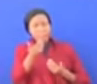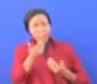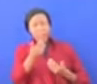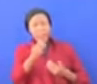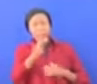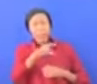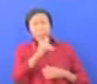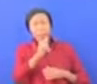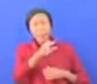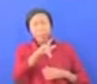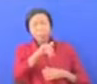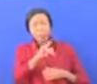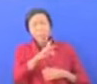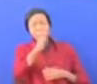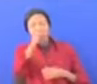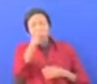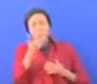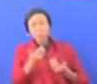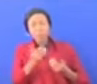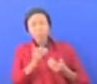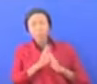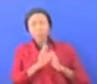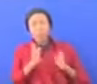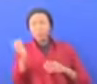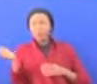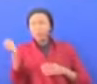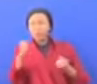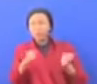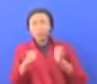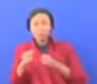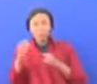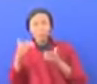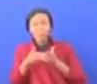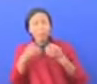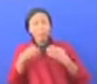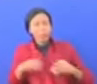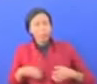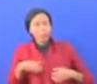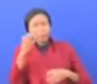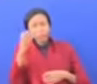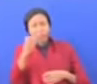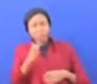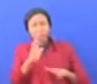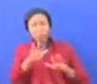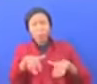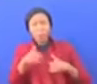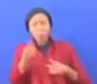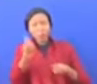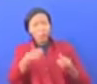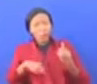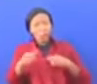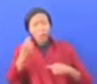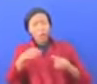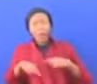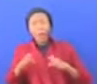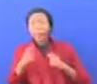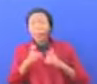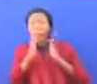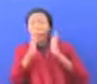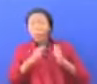Maulidi, mapokeo yalikuwa ni kwamba tumeletewa na jeshi hapa. Lakini nataka niseme, nadhani wabunge wenzangu watanikosoa, lakini mkuu wa mkoa ameanza